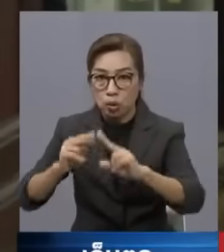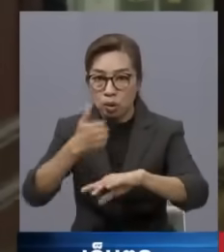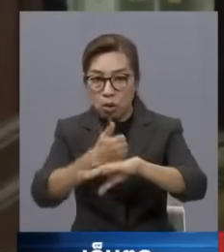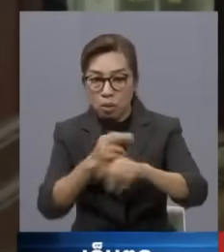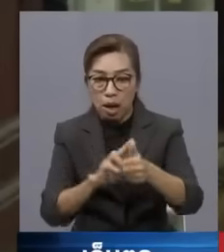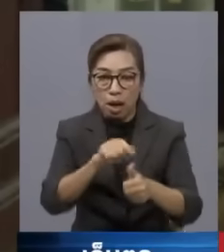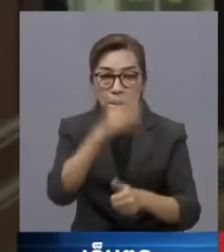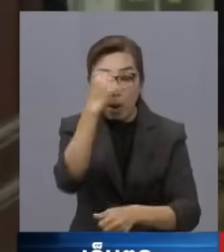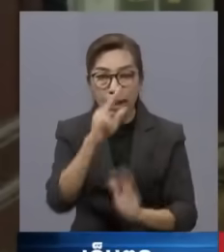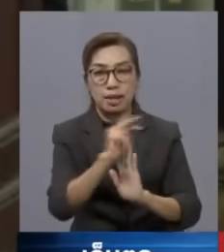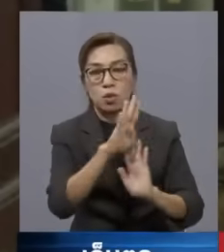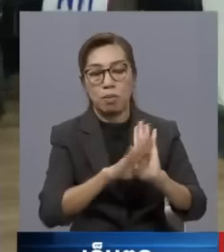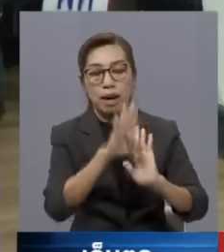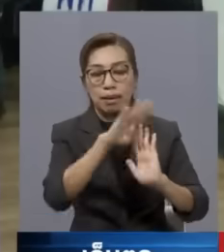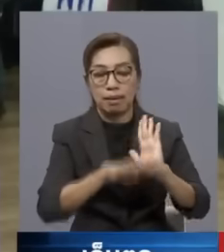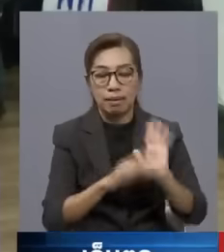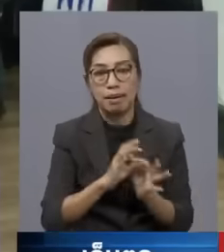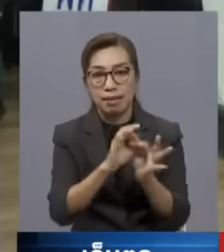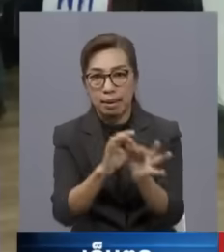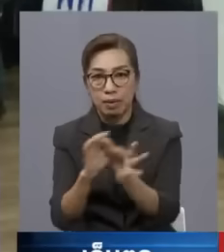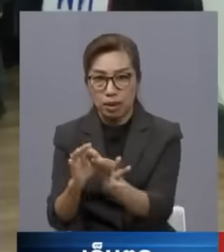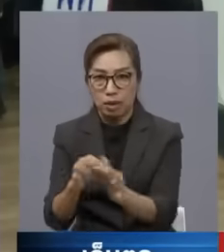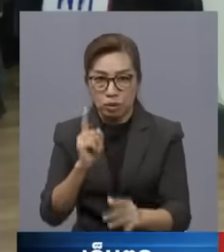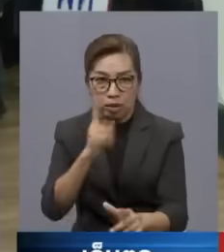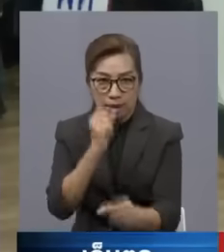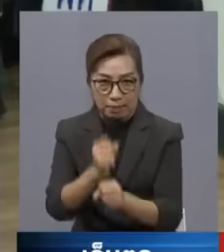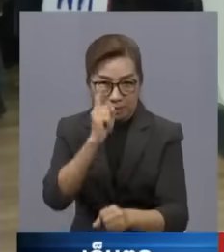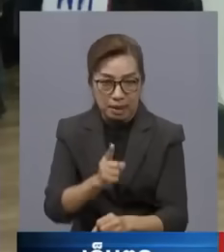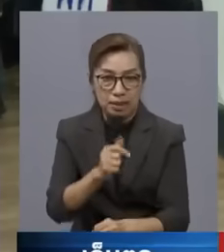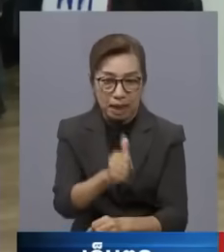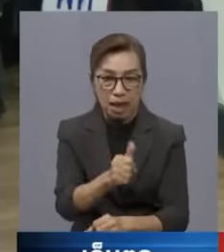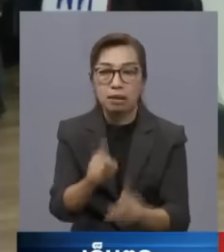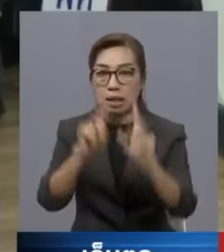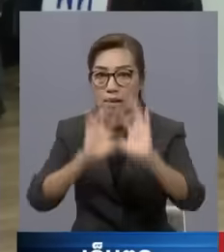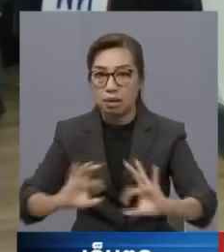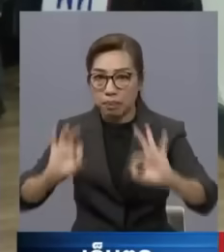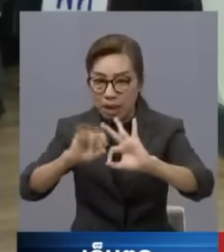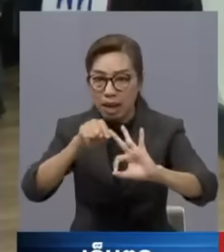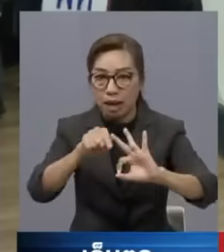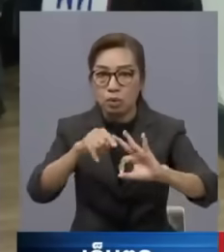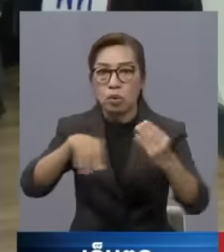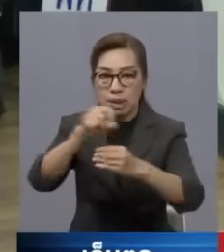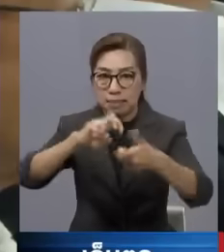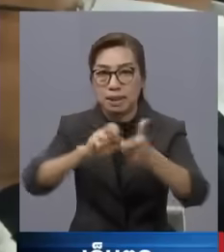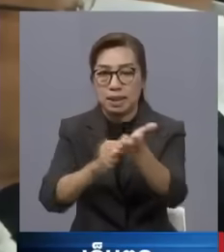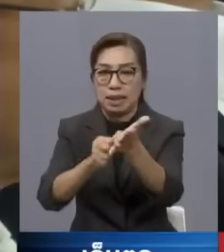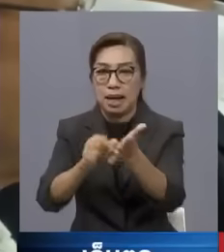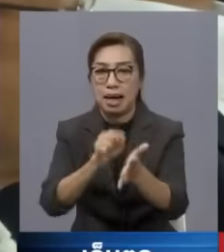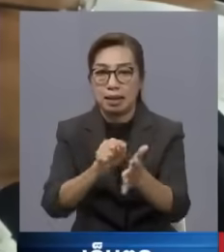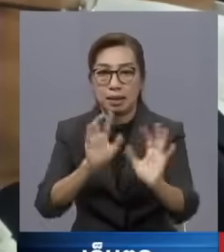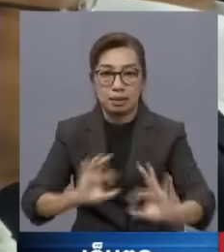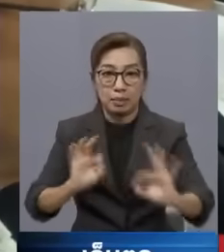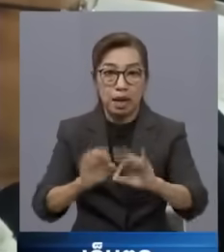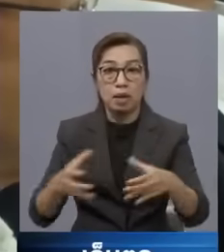ขับเคลื่อนนโยบายที่หาเสียงเอาไว้อ่ะครับว่าจะต้องเกิดขึ้นจริงแล้วก็ดูเหมือนว่าจะเป็นเดิมพันสำคัญในการแก้ไขปัญหาเศรษฐกิจด้วยด้าน